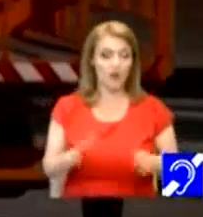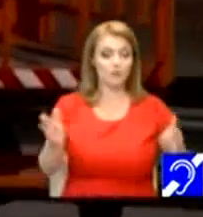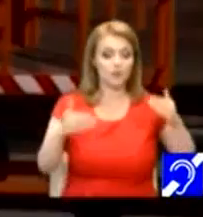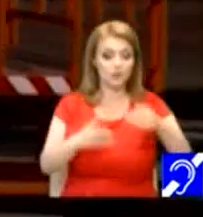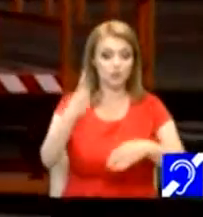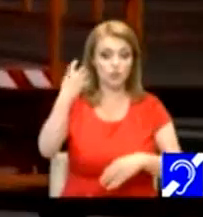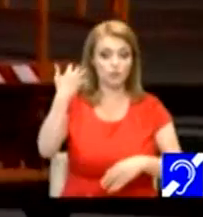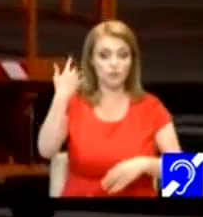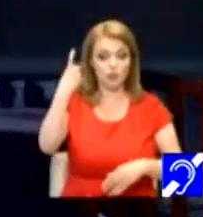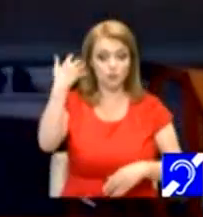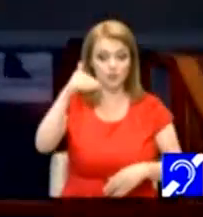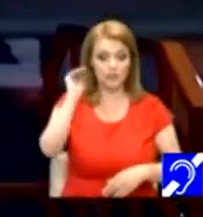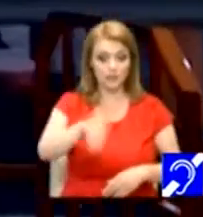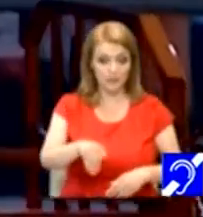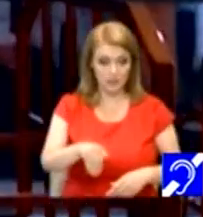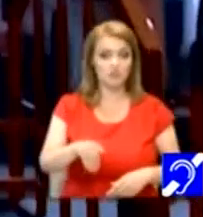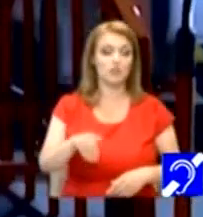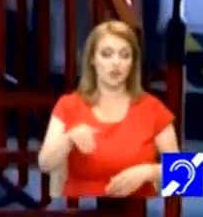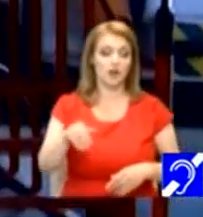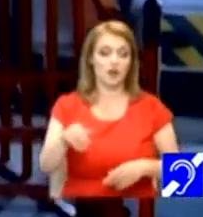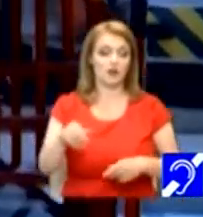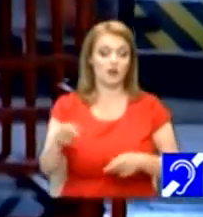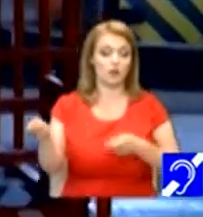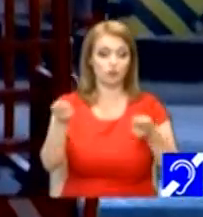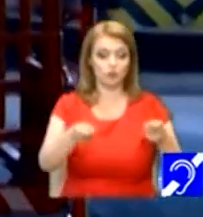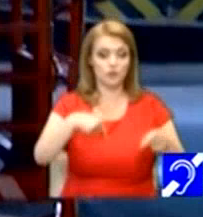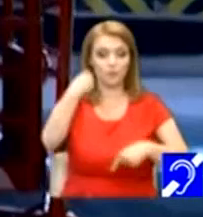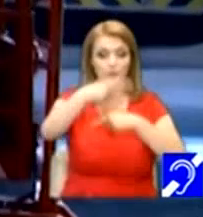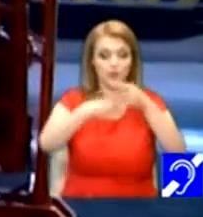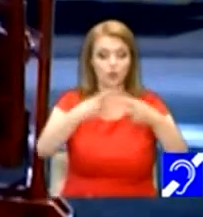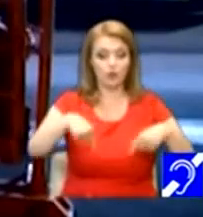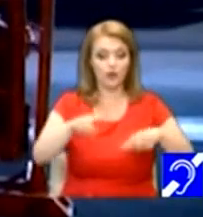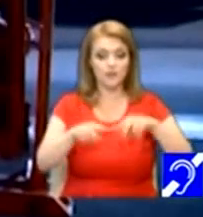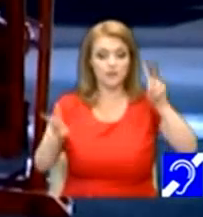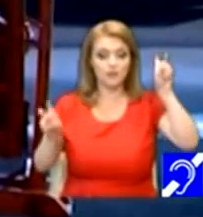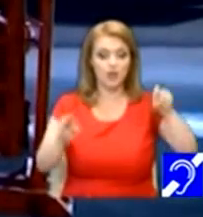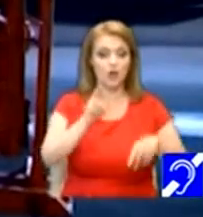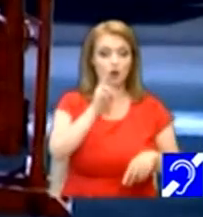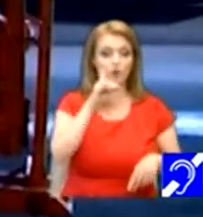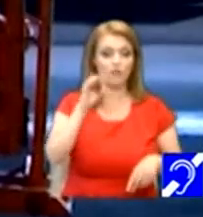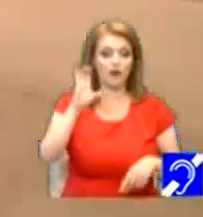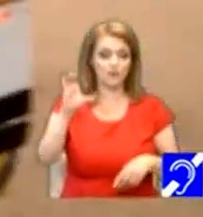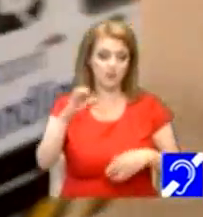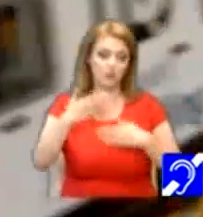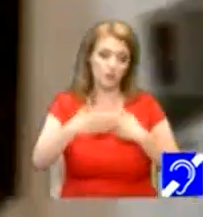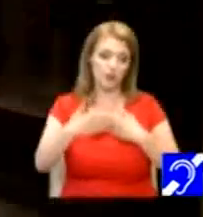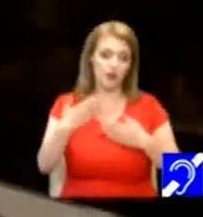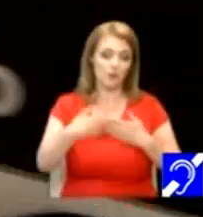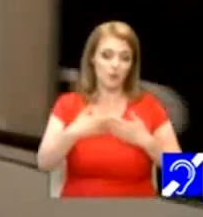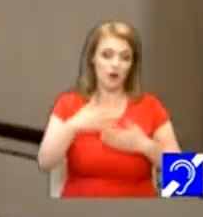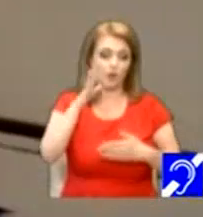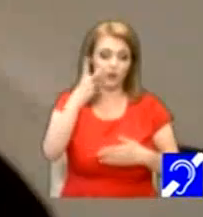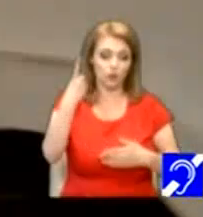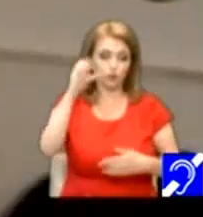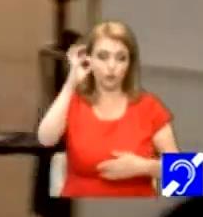150.000 de doze este livrat prin intermediul platformei COVAX și va fi adus la Chișinău în jurul orei 21. Vaccinurile vor